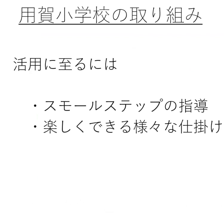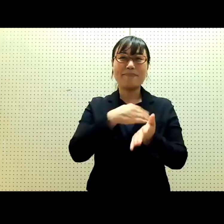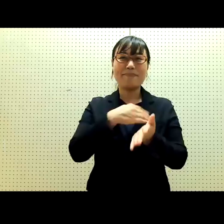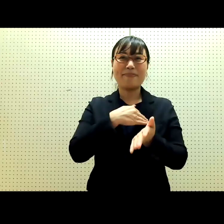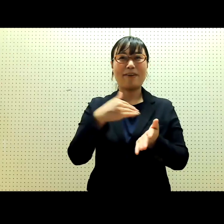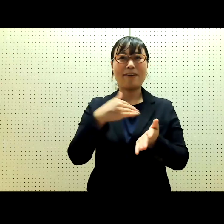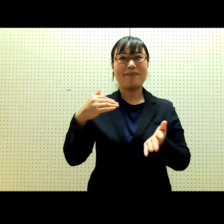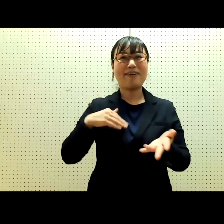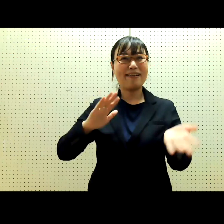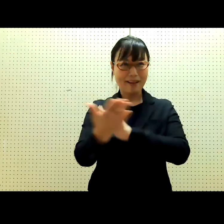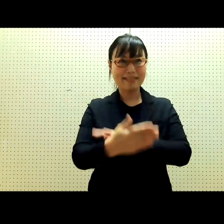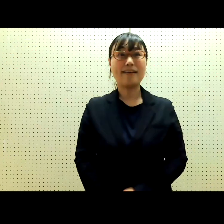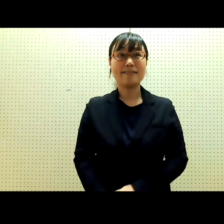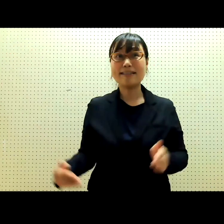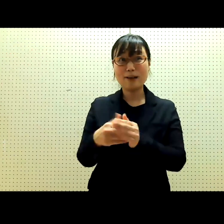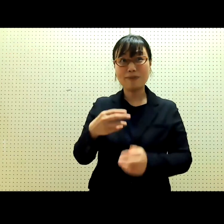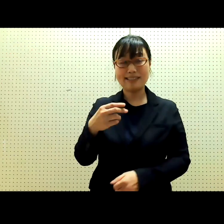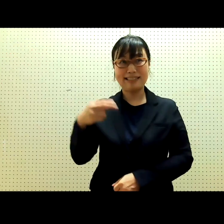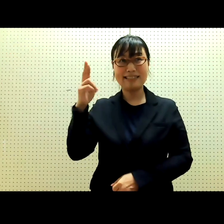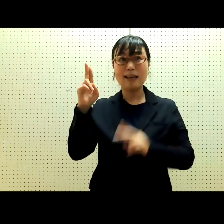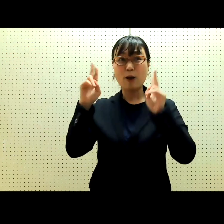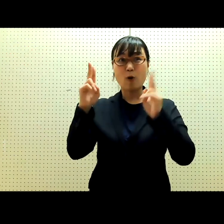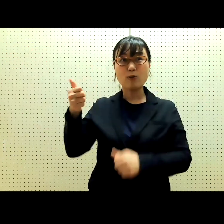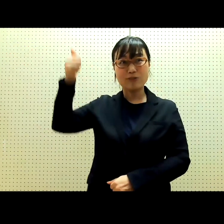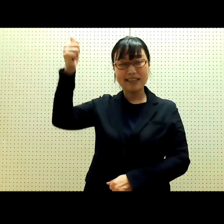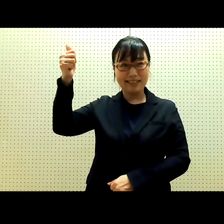先生、いかがでしょうか。